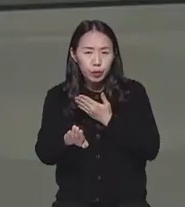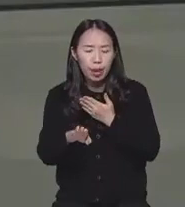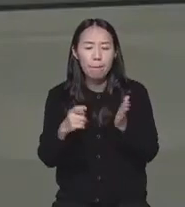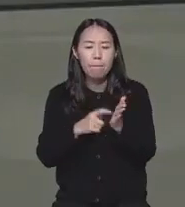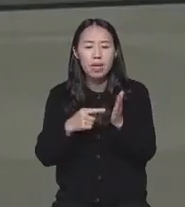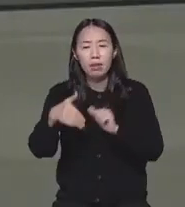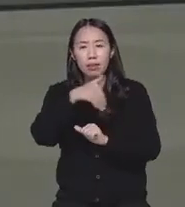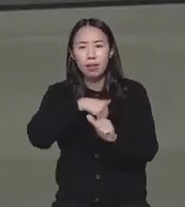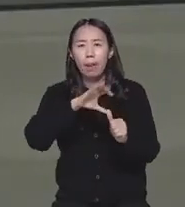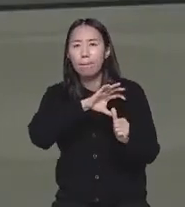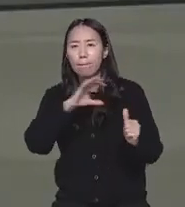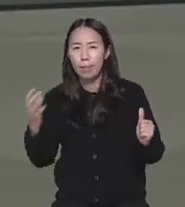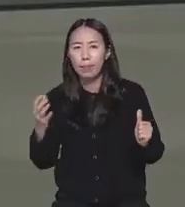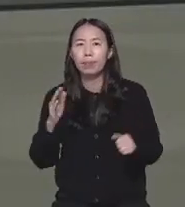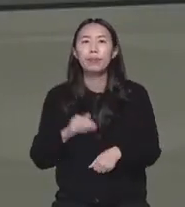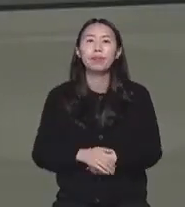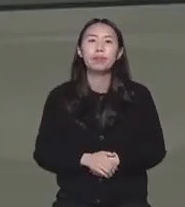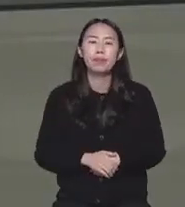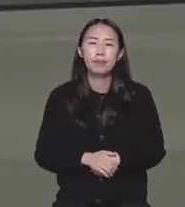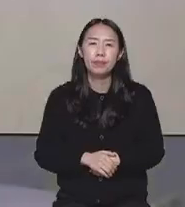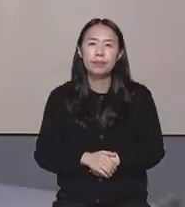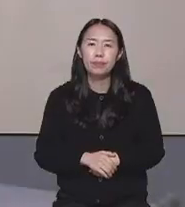현장 통제는 해제됐습니다.